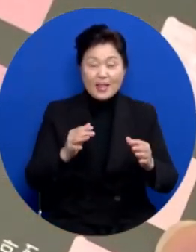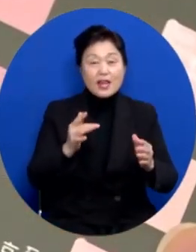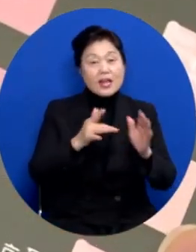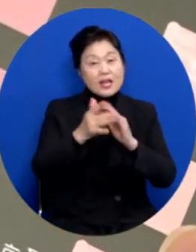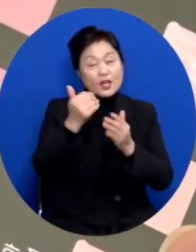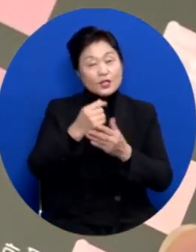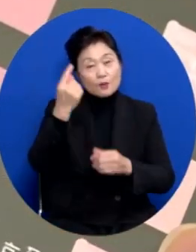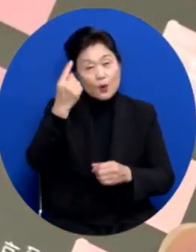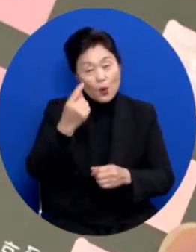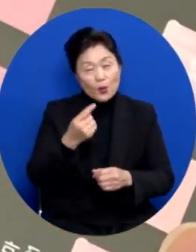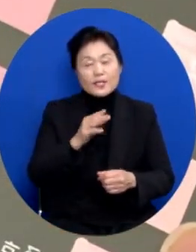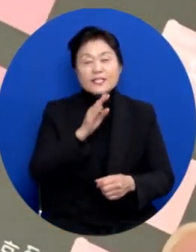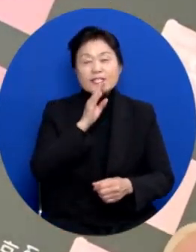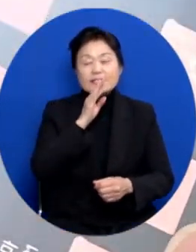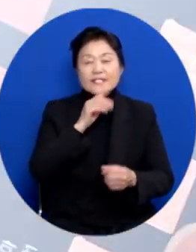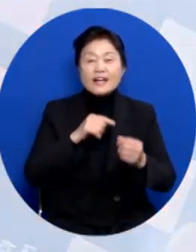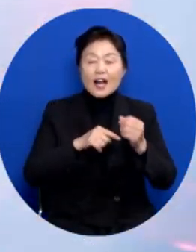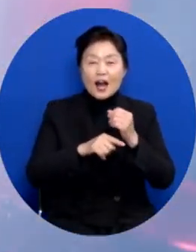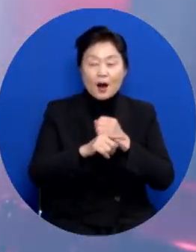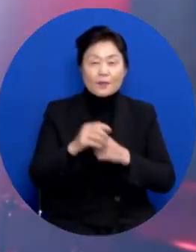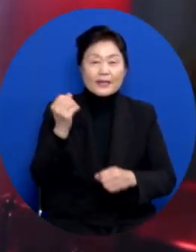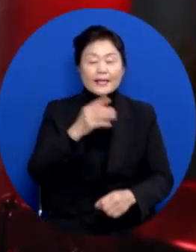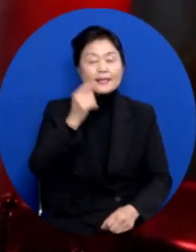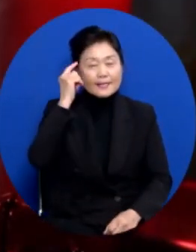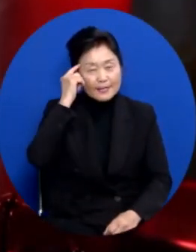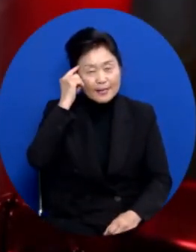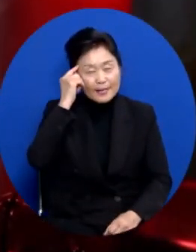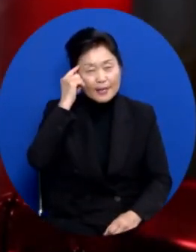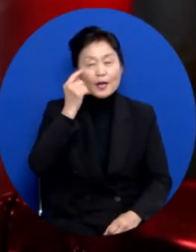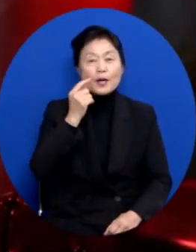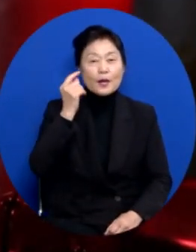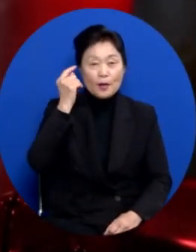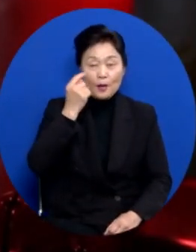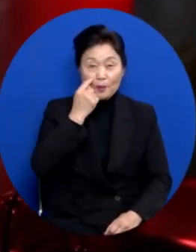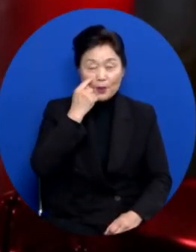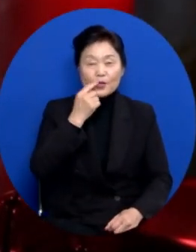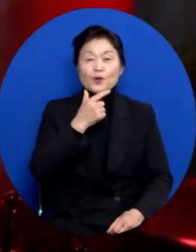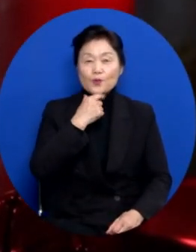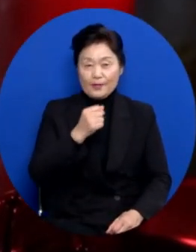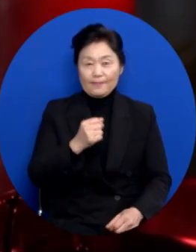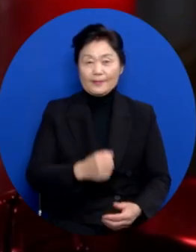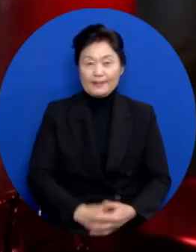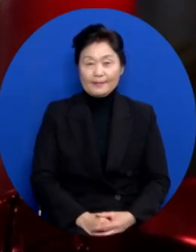진정한 의미를 되새겨보길 소망해봅니다. CTS 뉴스 이가은입니다.